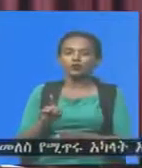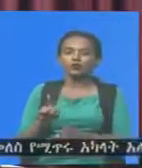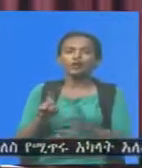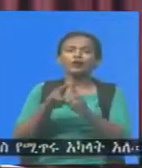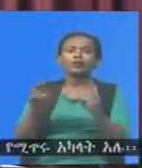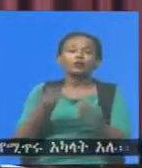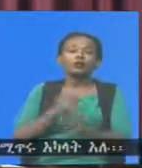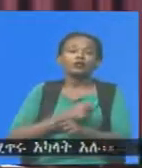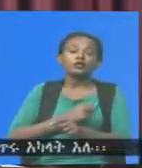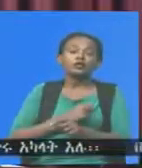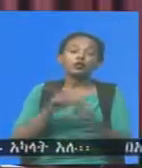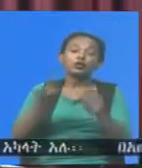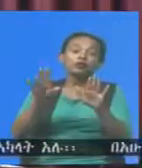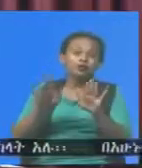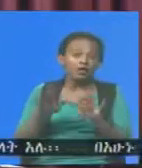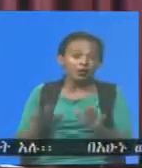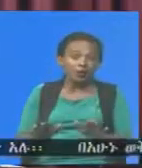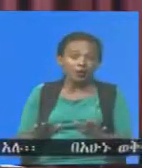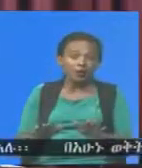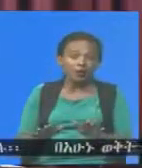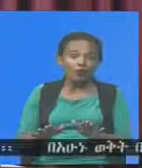በጣም የሚያሳዝነውና የሚገርመው ነገር